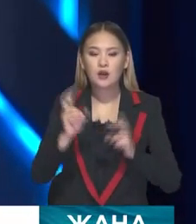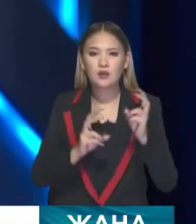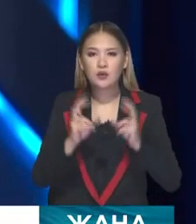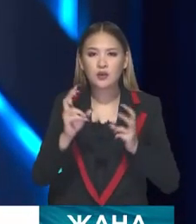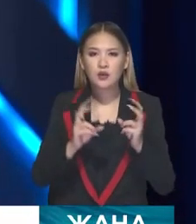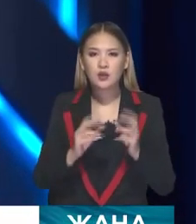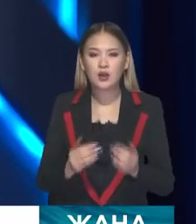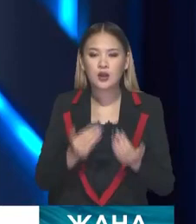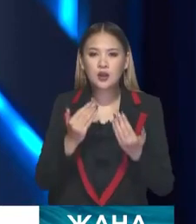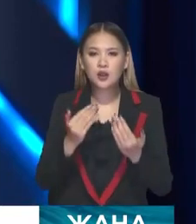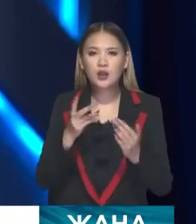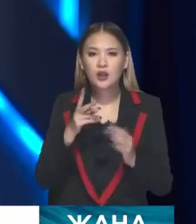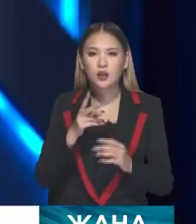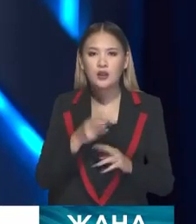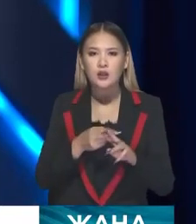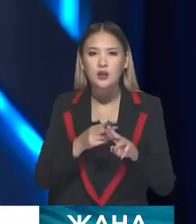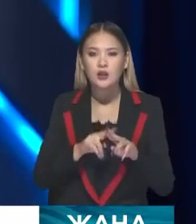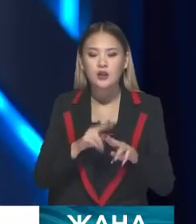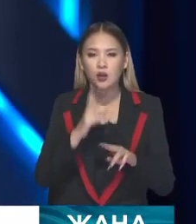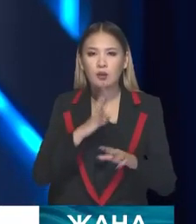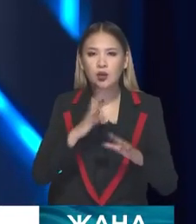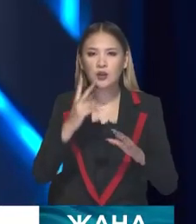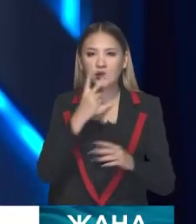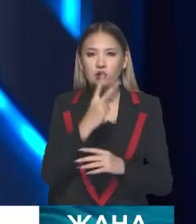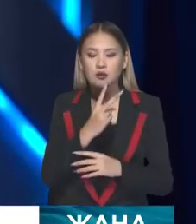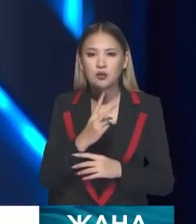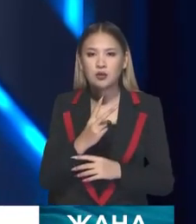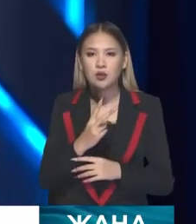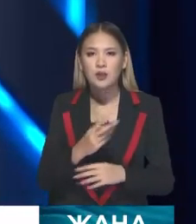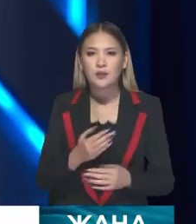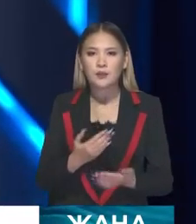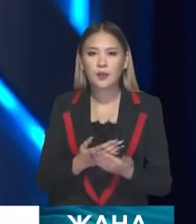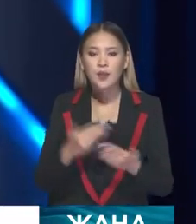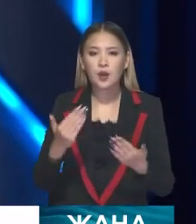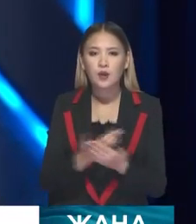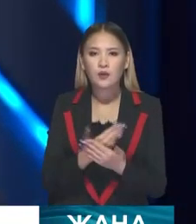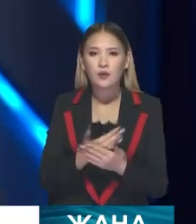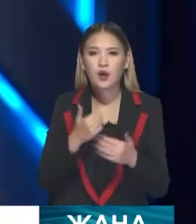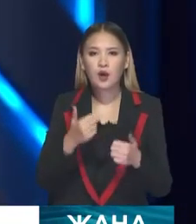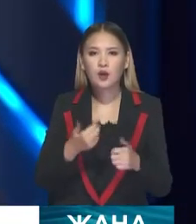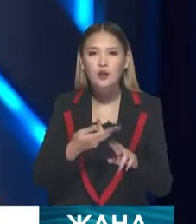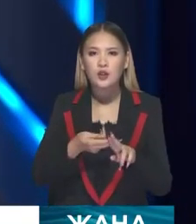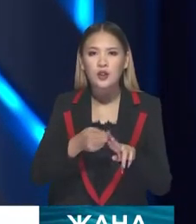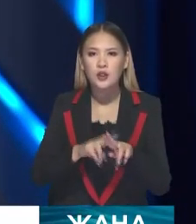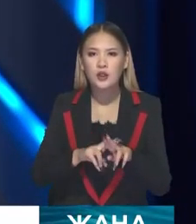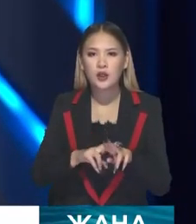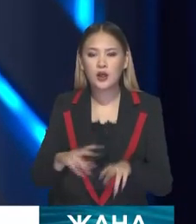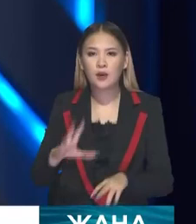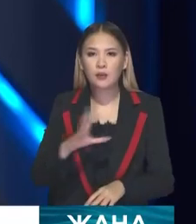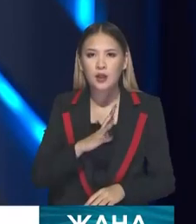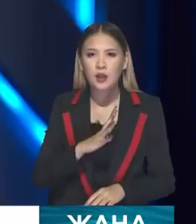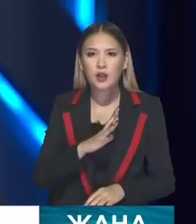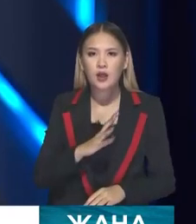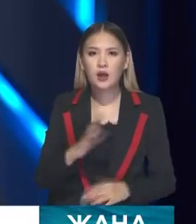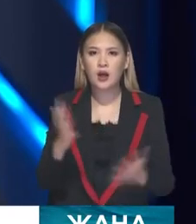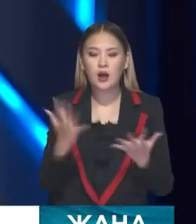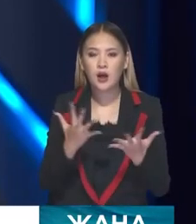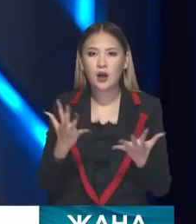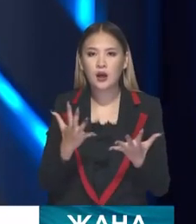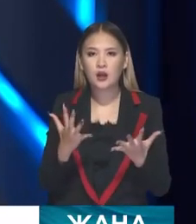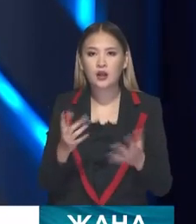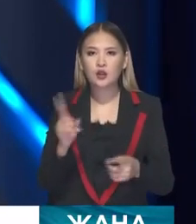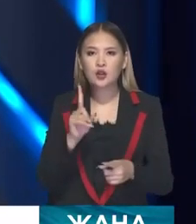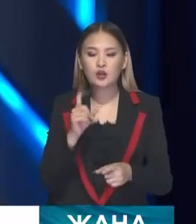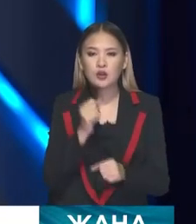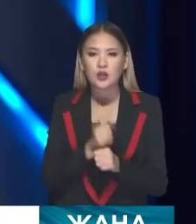модернизация жасап, битумның көлемін арттыру керек. Содан басқа бізде Наумыз енді жақсы жаңалық екен. Басқа бізде выход жоқ. Ол ертең біз қанша жасаңыз да, қанша